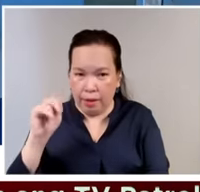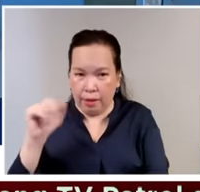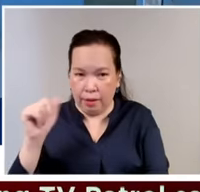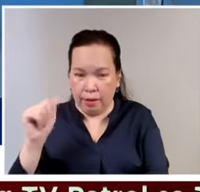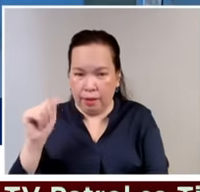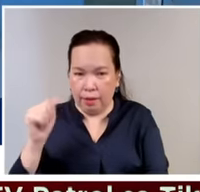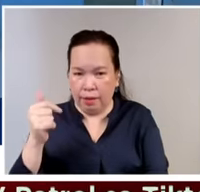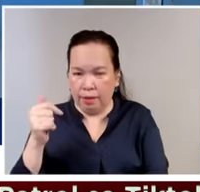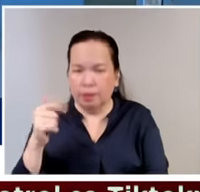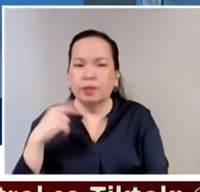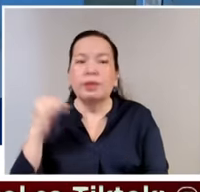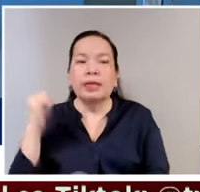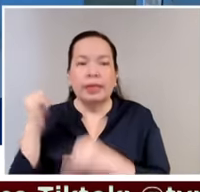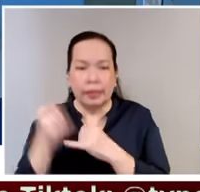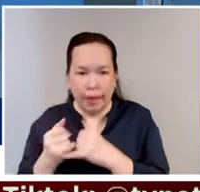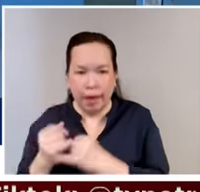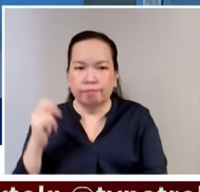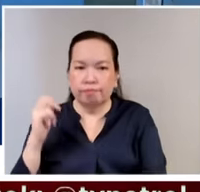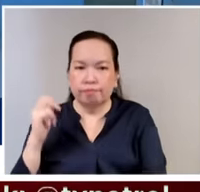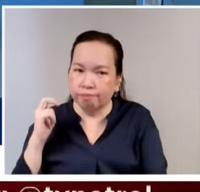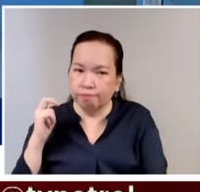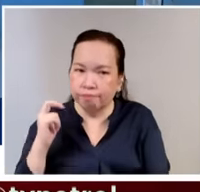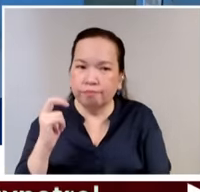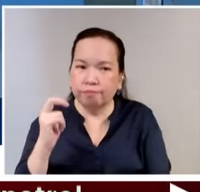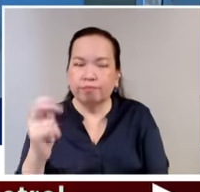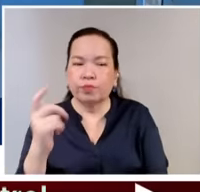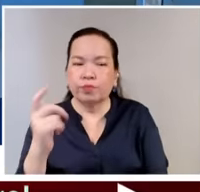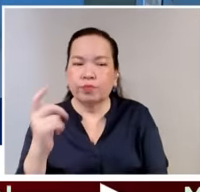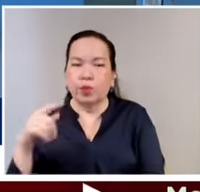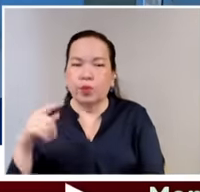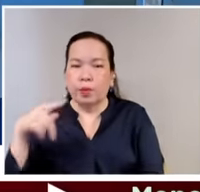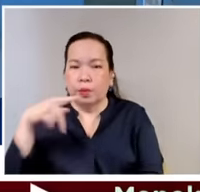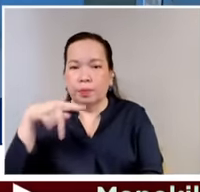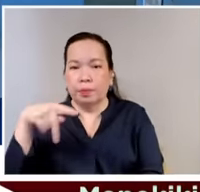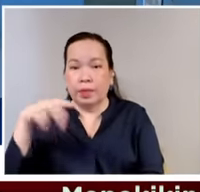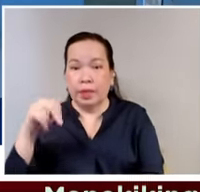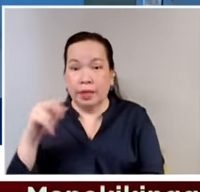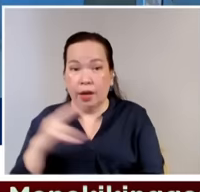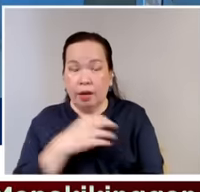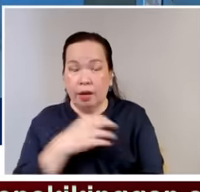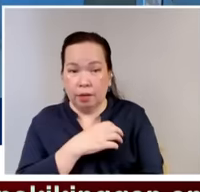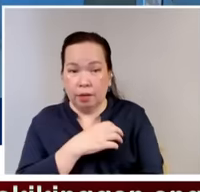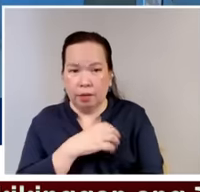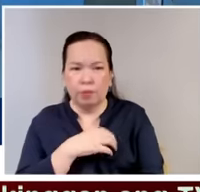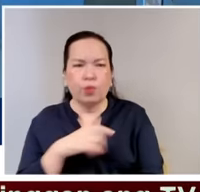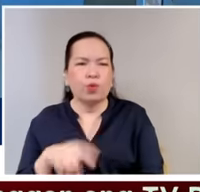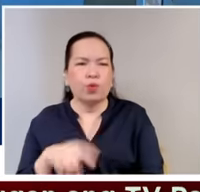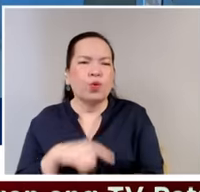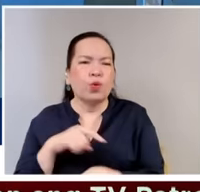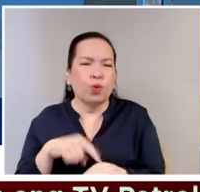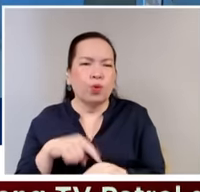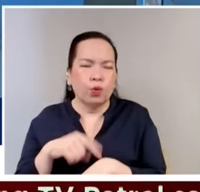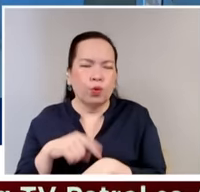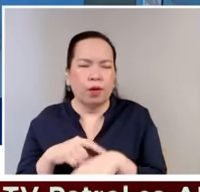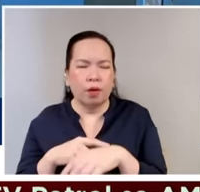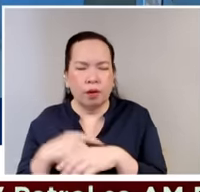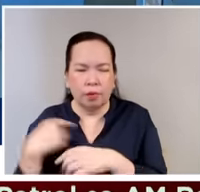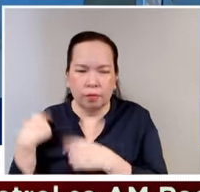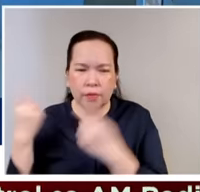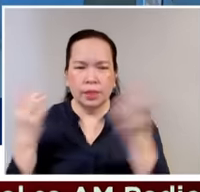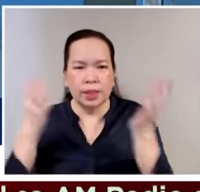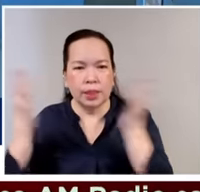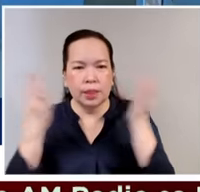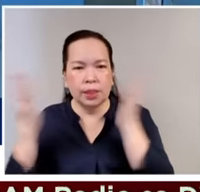magsasara para bigyang daan yung ginagawang North to South Commuter Railway. Marami sa mga pasahero ay may hinaing dahil